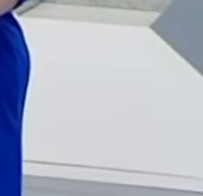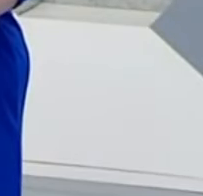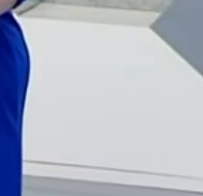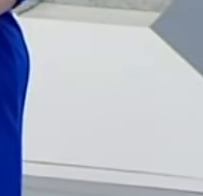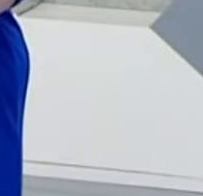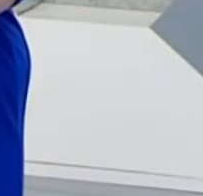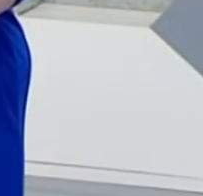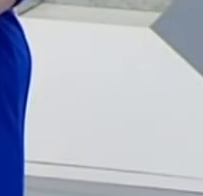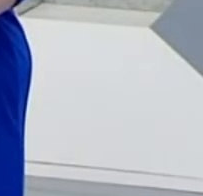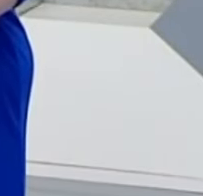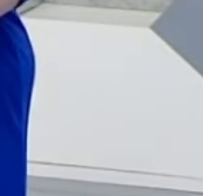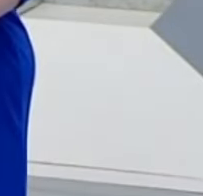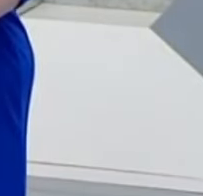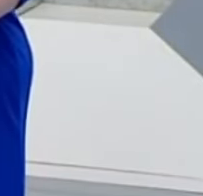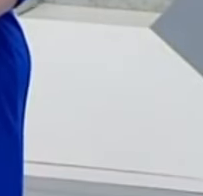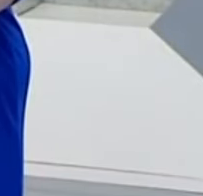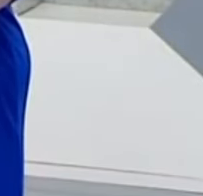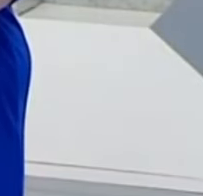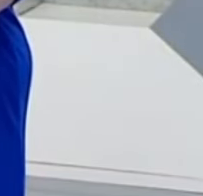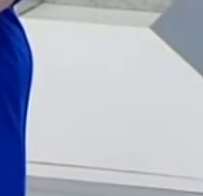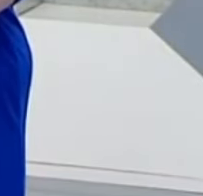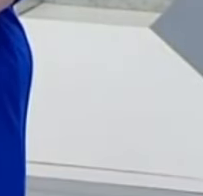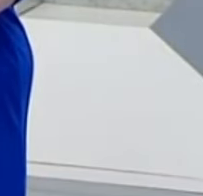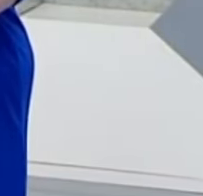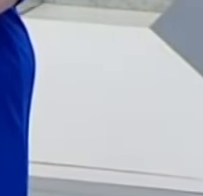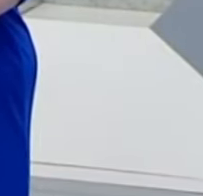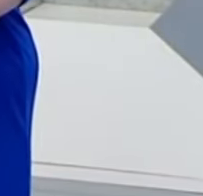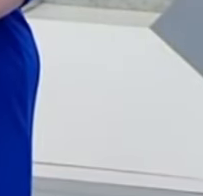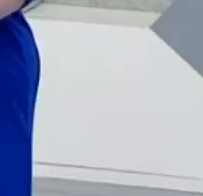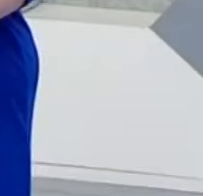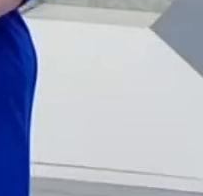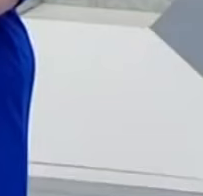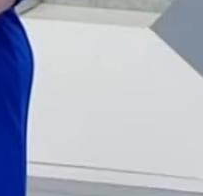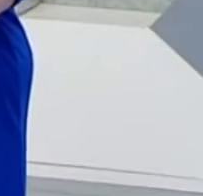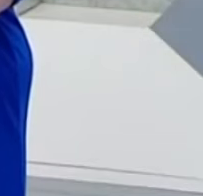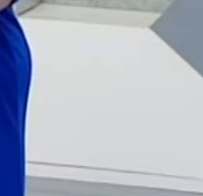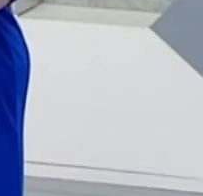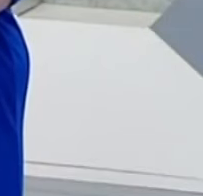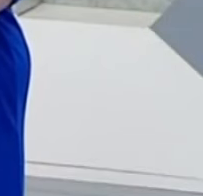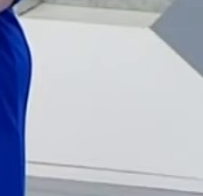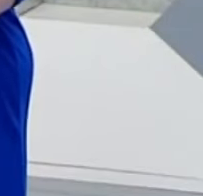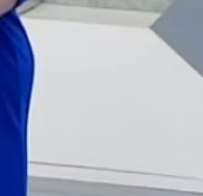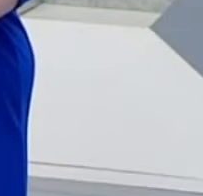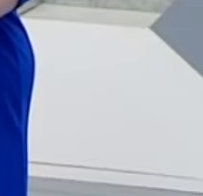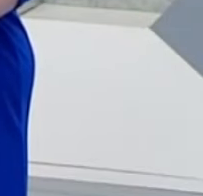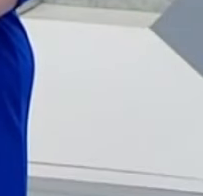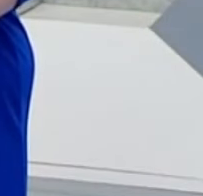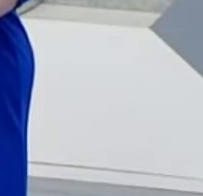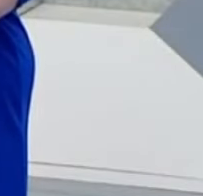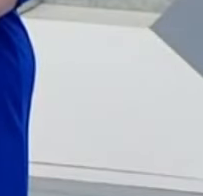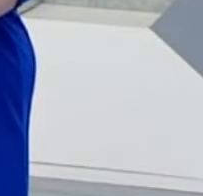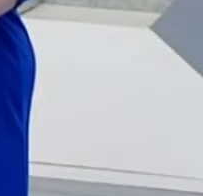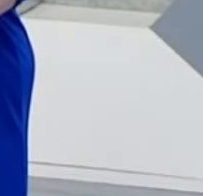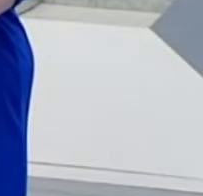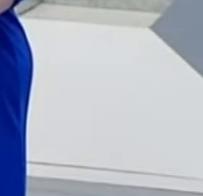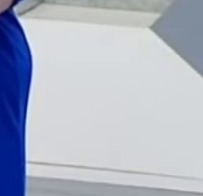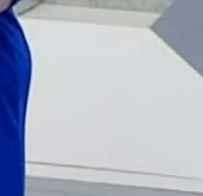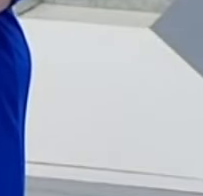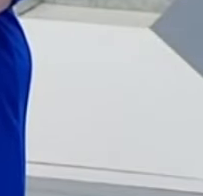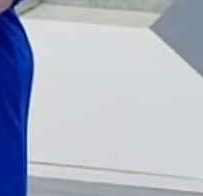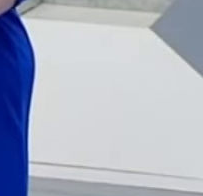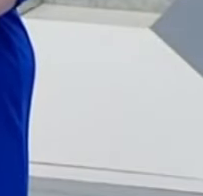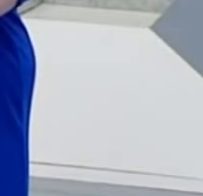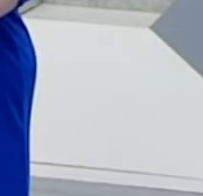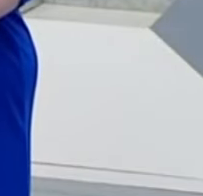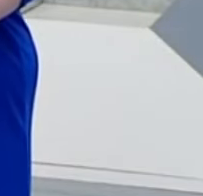Kapuso, para sa mga maiinit na balita, mag-subscribe sa GMA Integrated News sa YouTube. Sa mga kapuso naman abroad, subaybayan nyo kami sa